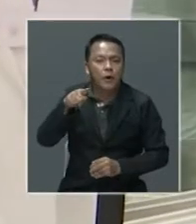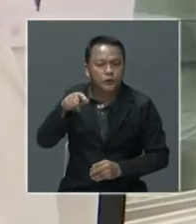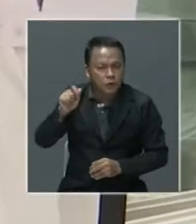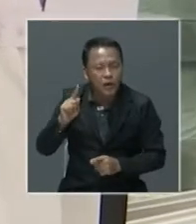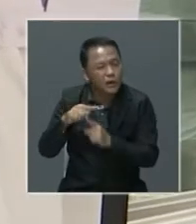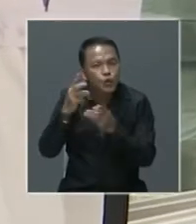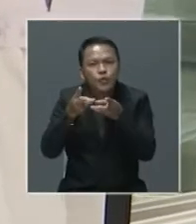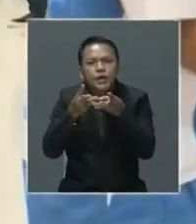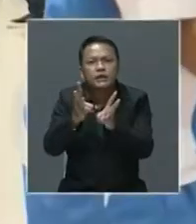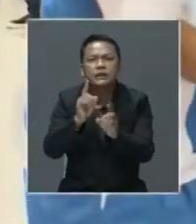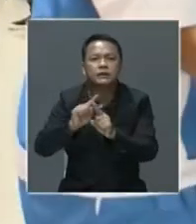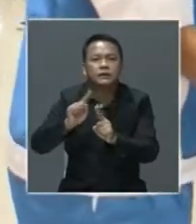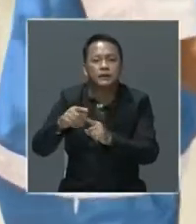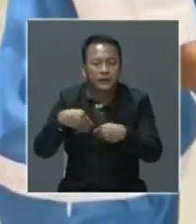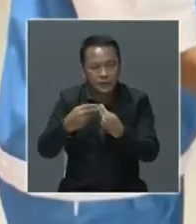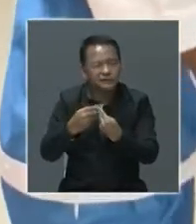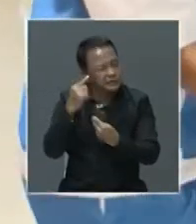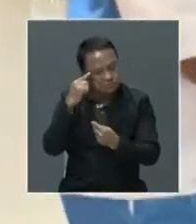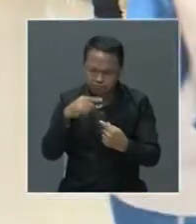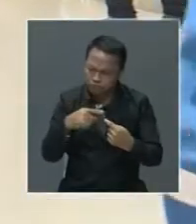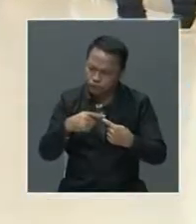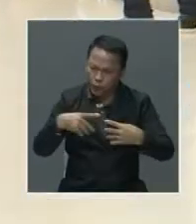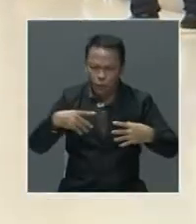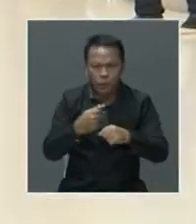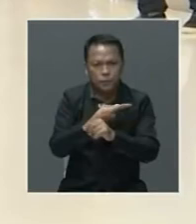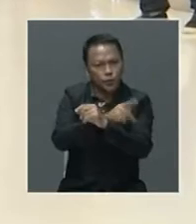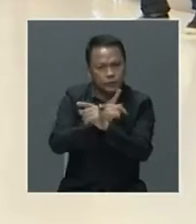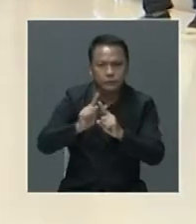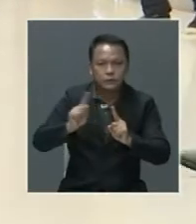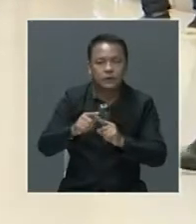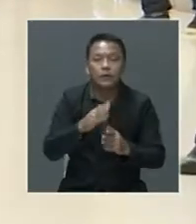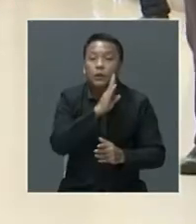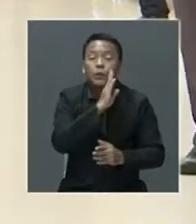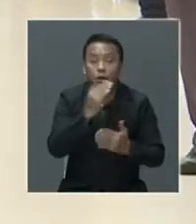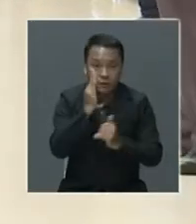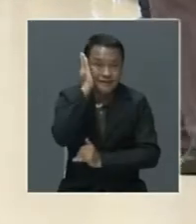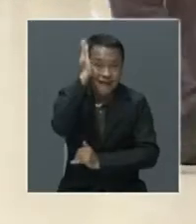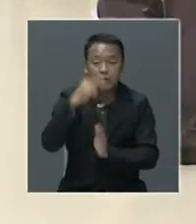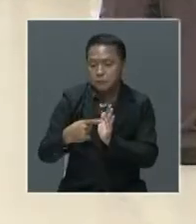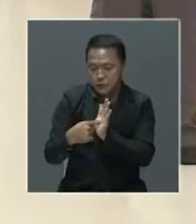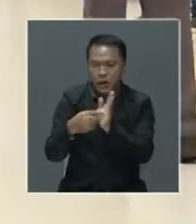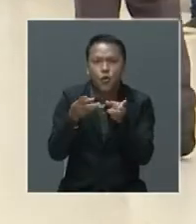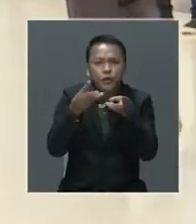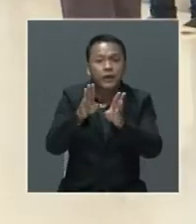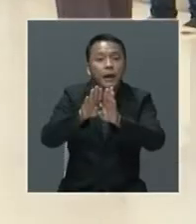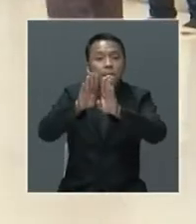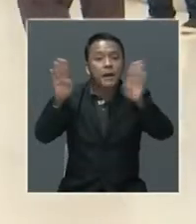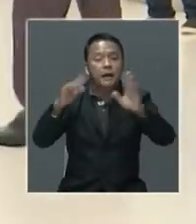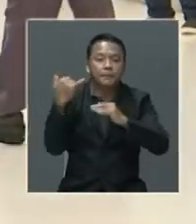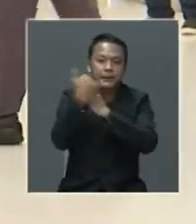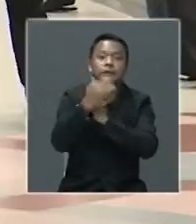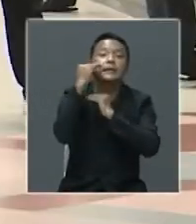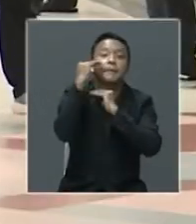และแนวทางล่าสุดเนี่ยก็อาจจะไม่เหมาะนักที่จะเรียกว่าภูเก็ตโมเดลเพราะหลังจากนี้จะเสนอแนวทางเปิดประเทศอย่างจ